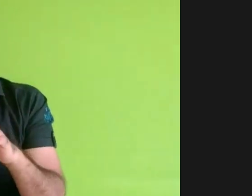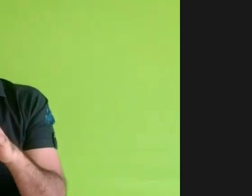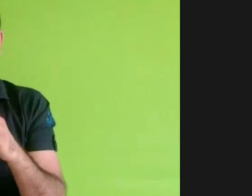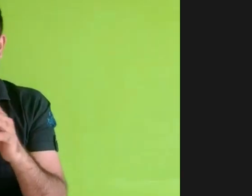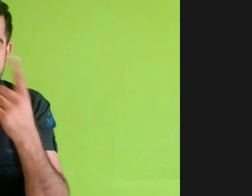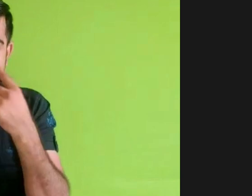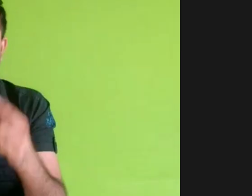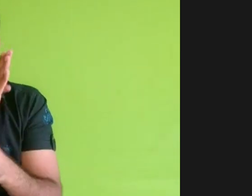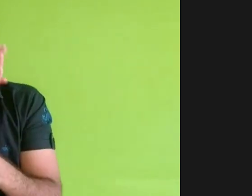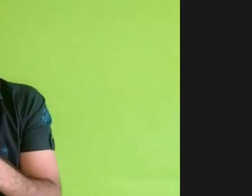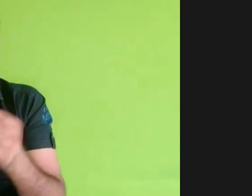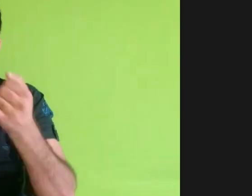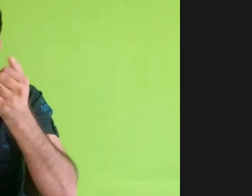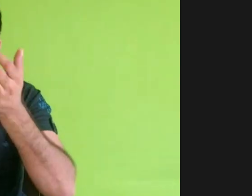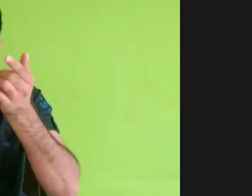सर्वे,